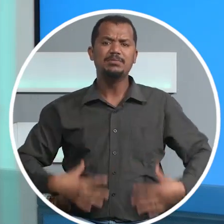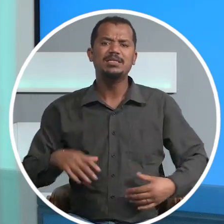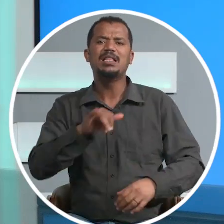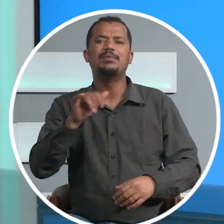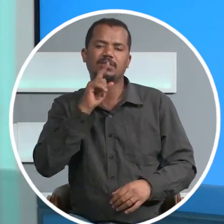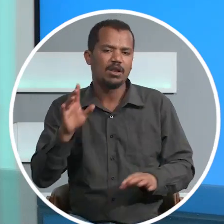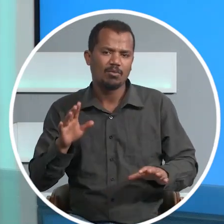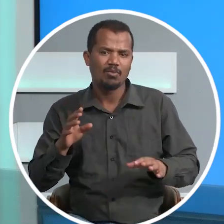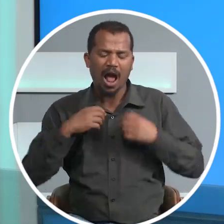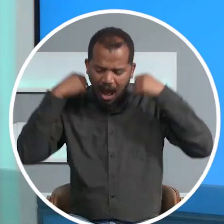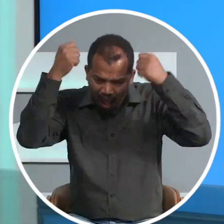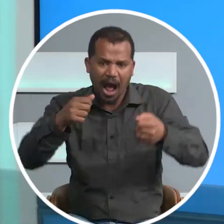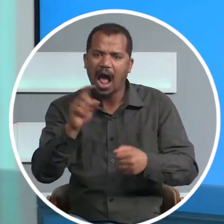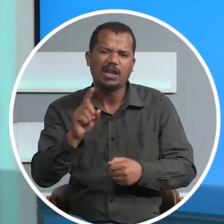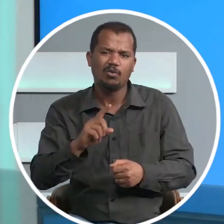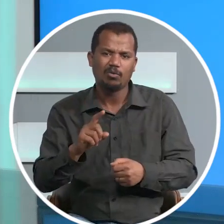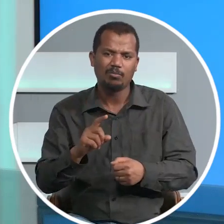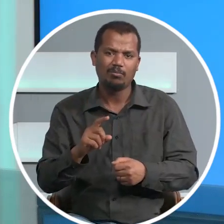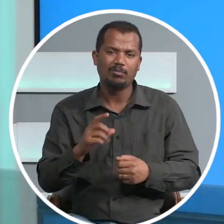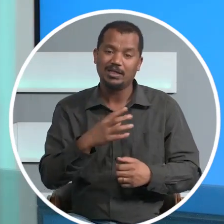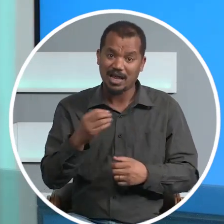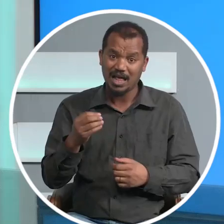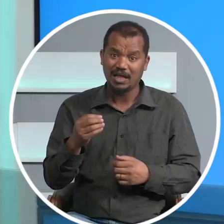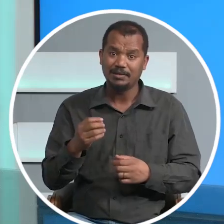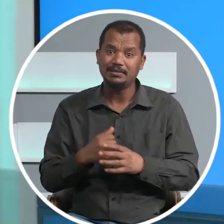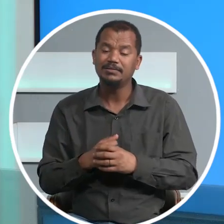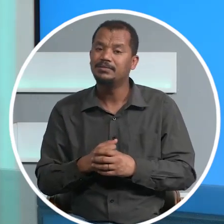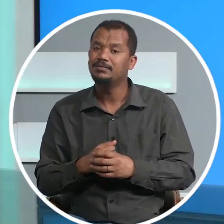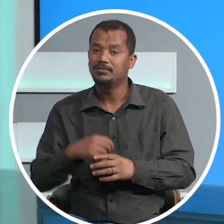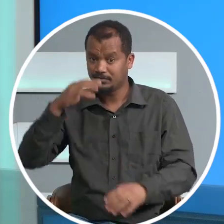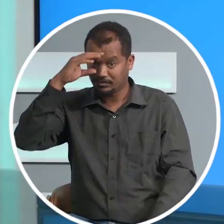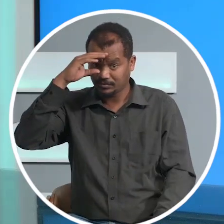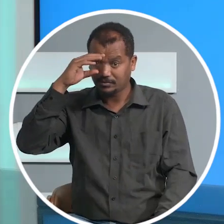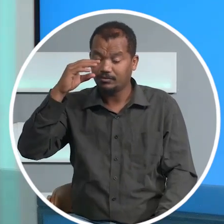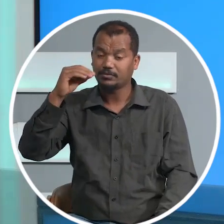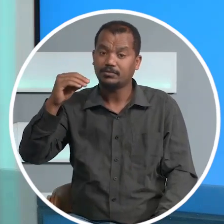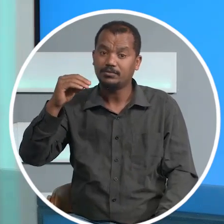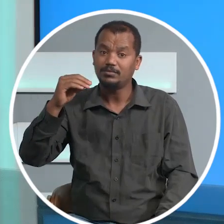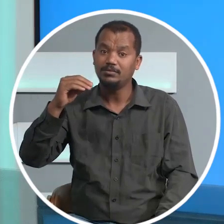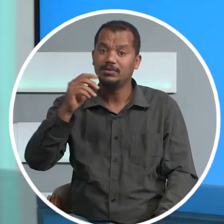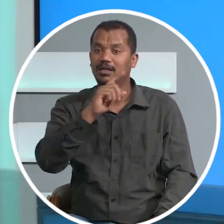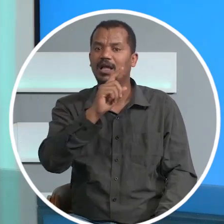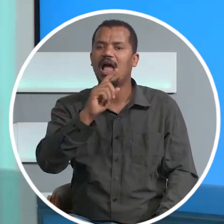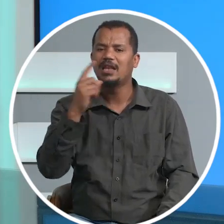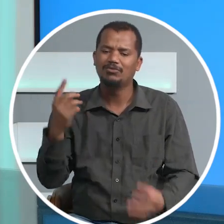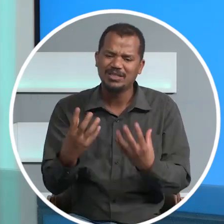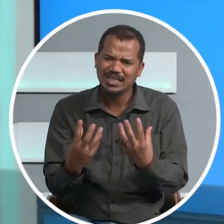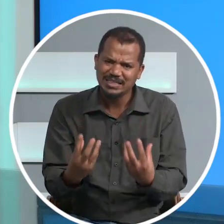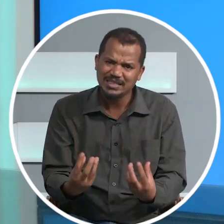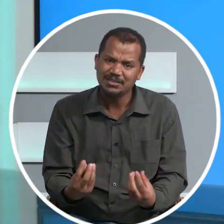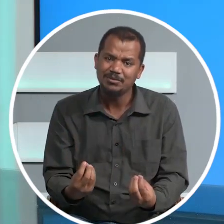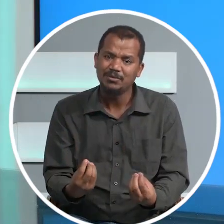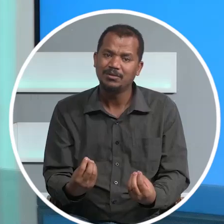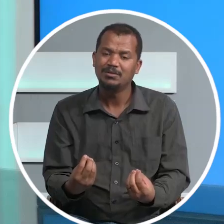በቃ አናበልጥም። አሁንም ምክንያቱም እናረጋ የነውና ሰው እንግዲህ አንዳንዱ ቀስ ብሎ